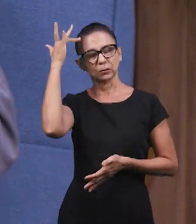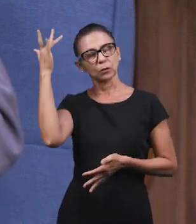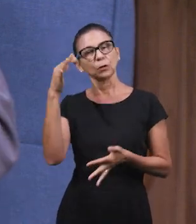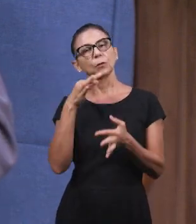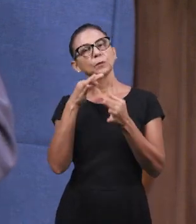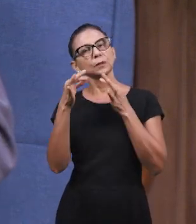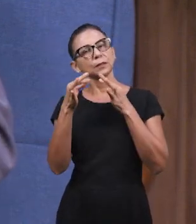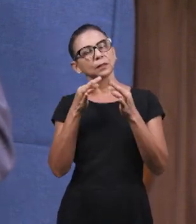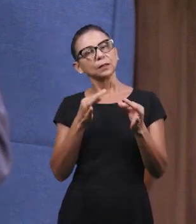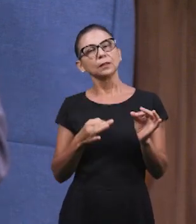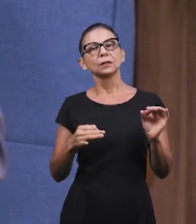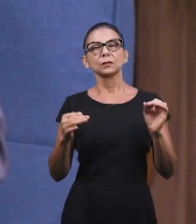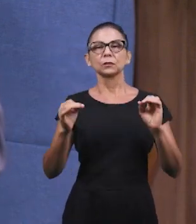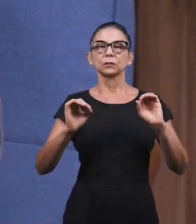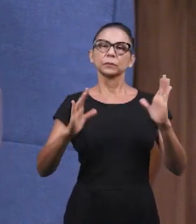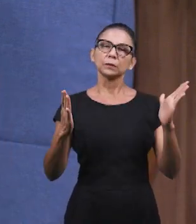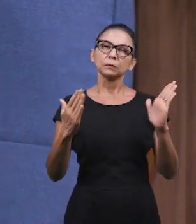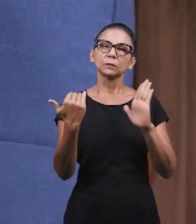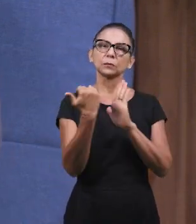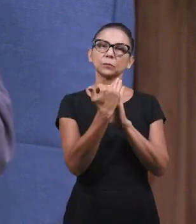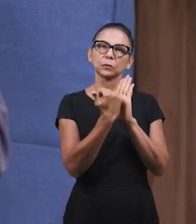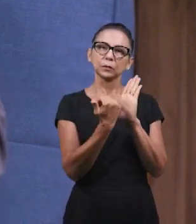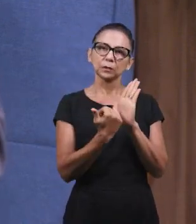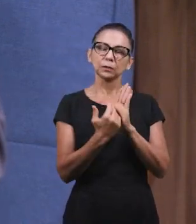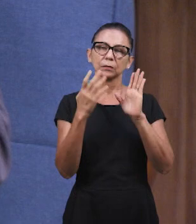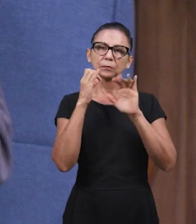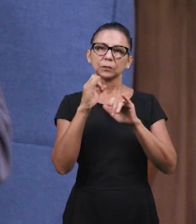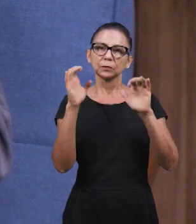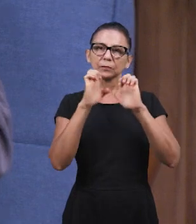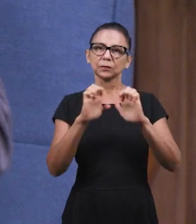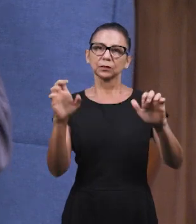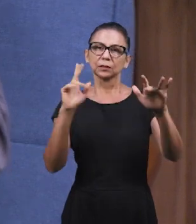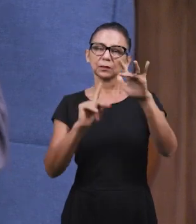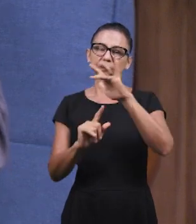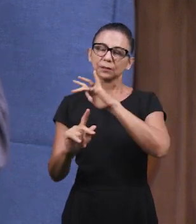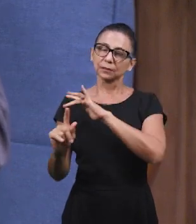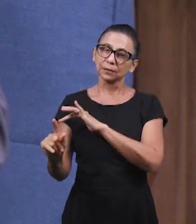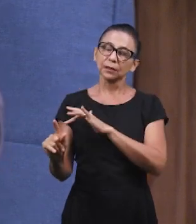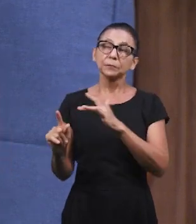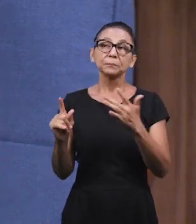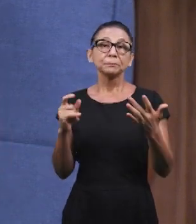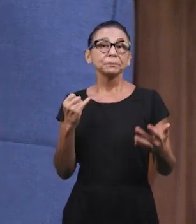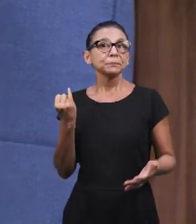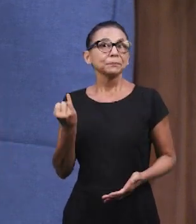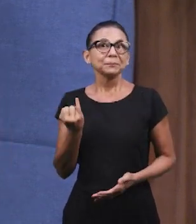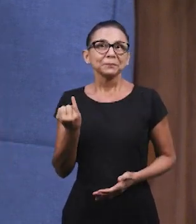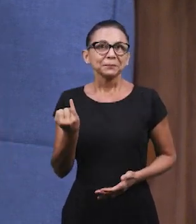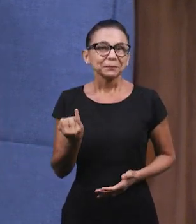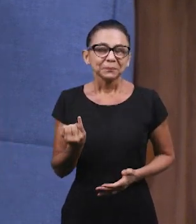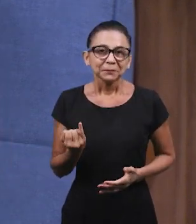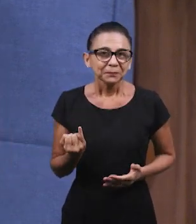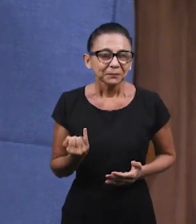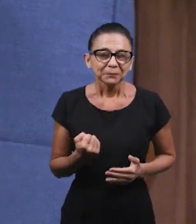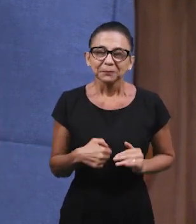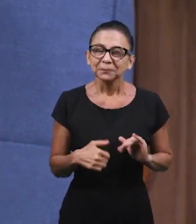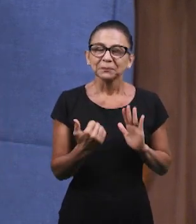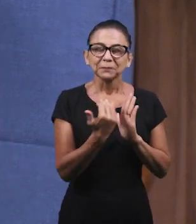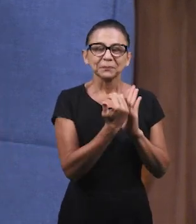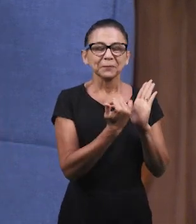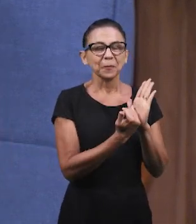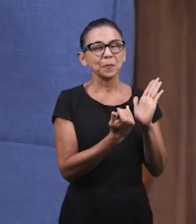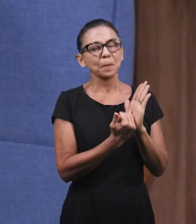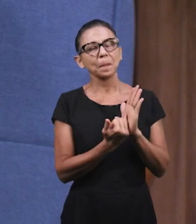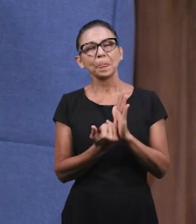ont été envoyées, quelques commentaires à propos sur le volet leçon de Manaïm, la promotion de la notion de l'évangile éternel.